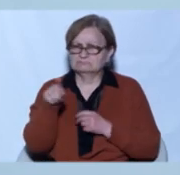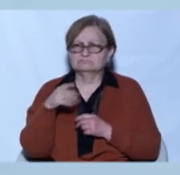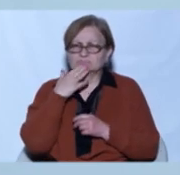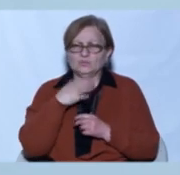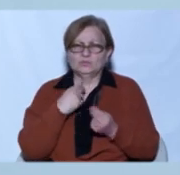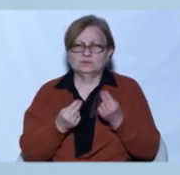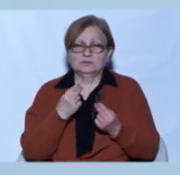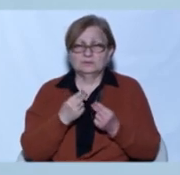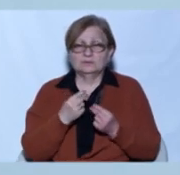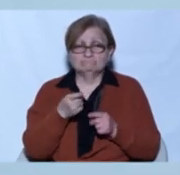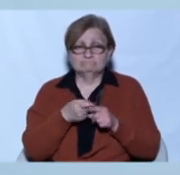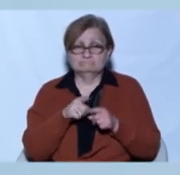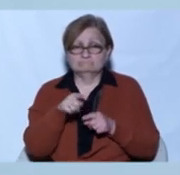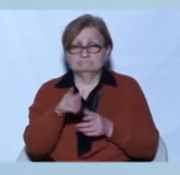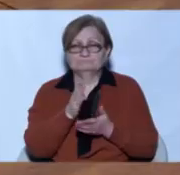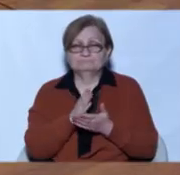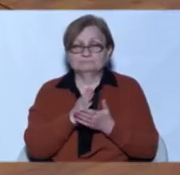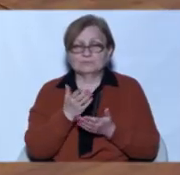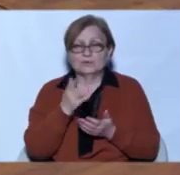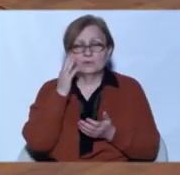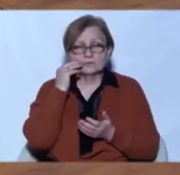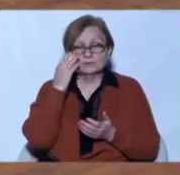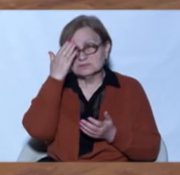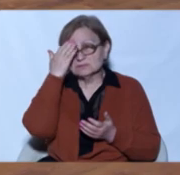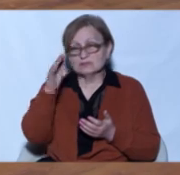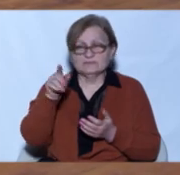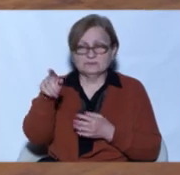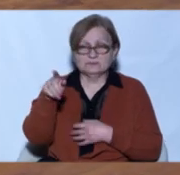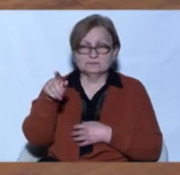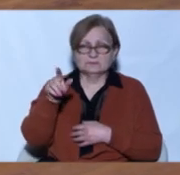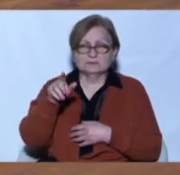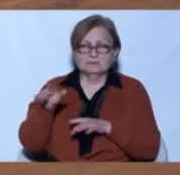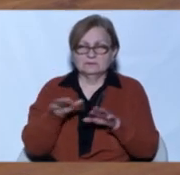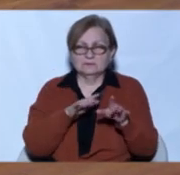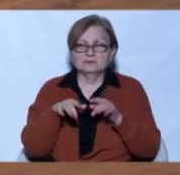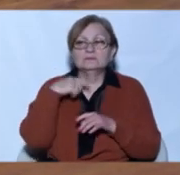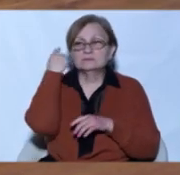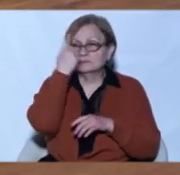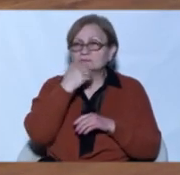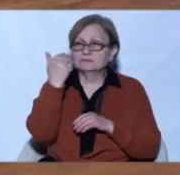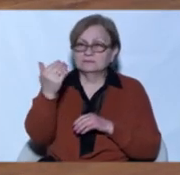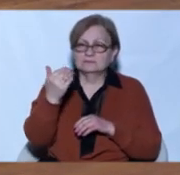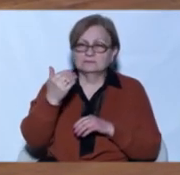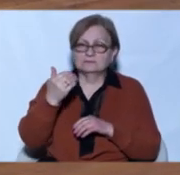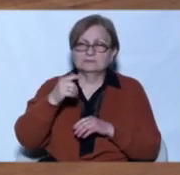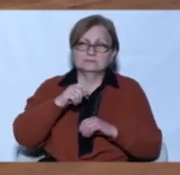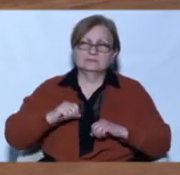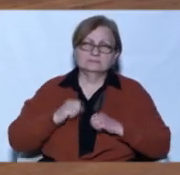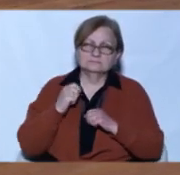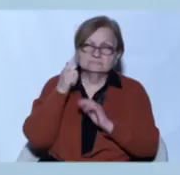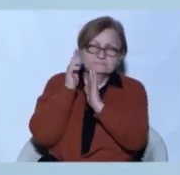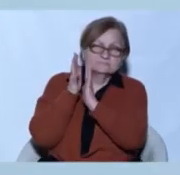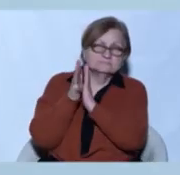არის ის, როცა სხვისი მოძრაობით, სხვისი სახის გამომეტყველებით შენ ცდილობ